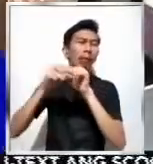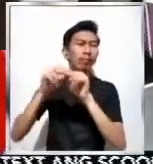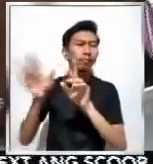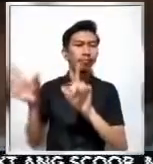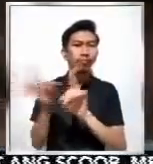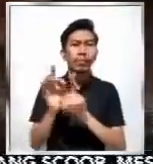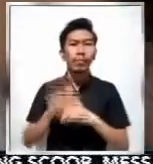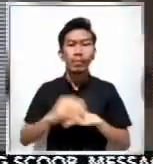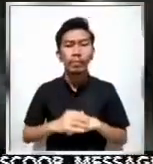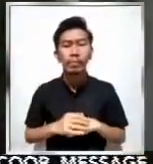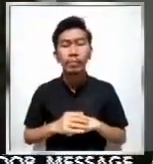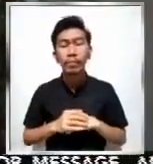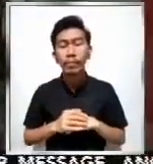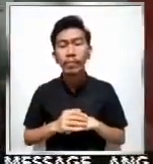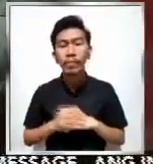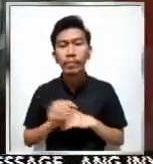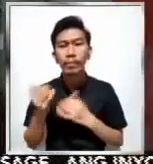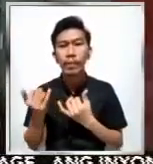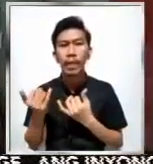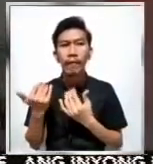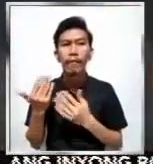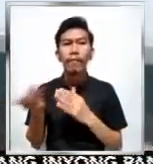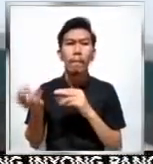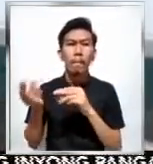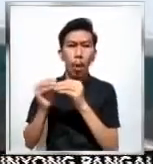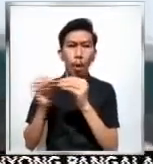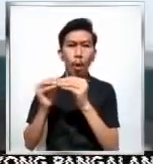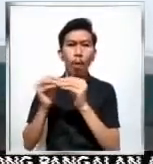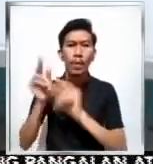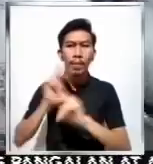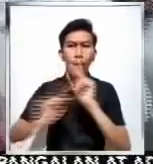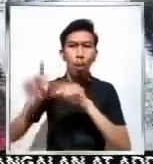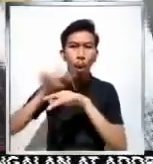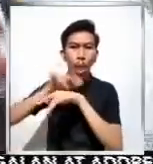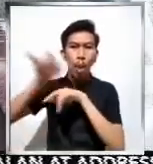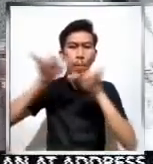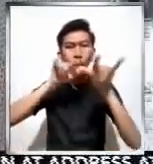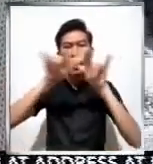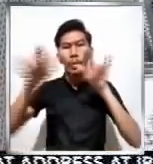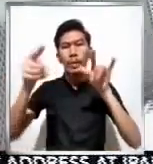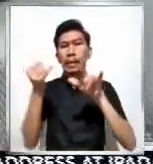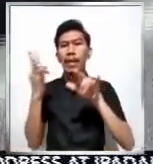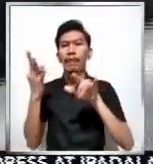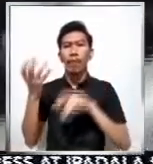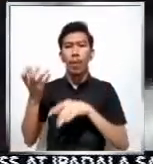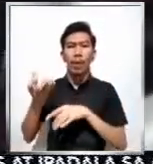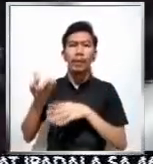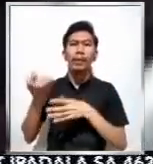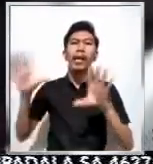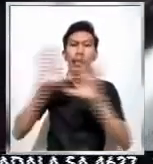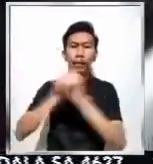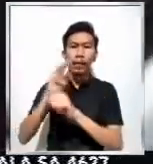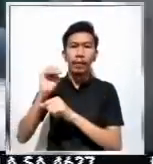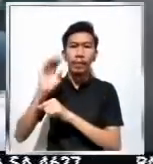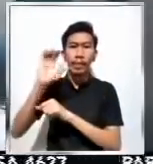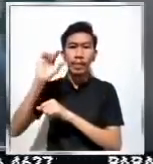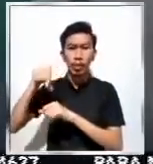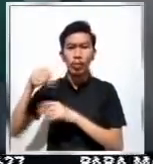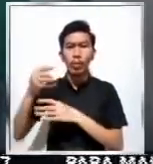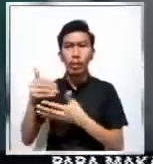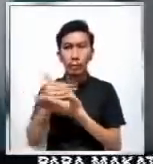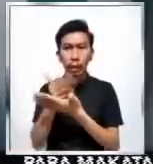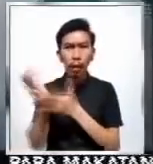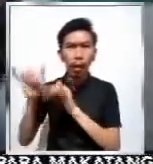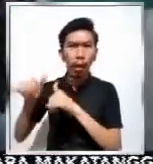pa nakahanda ng pauwiin kapag nabawi ng MECQ. Hindi pa kasama riyan ang mga wala sa temporary shelter at hindi komportable ang lagay, tulad ni Nanay